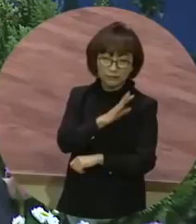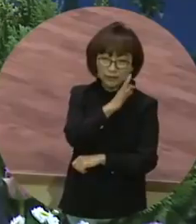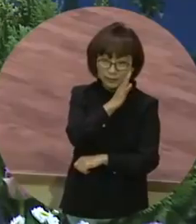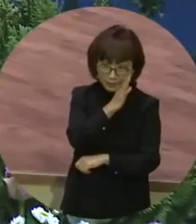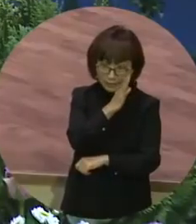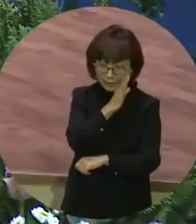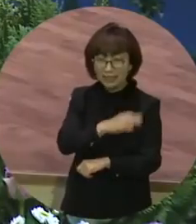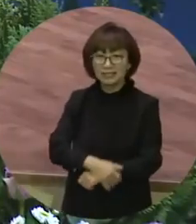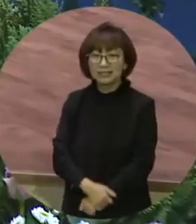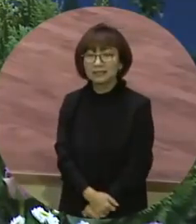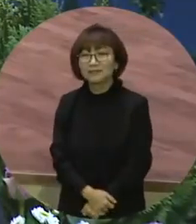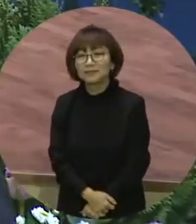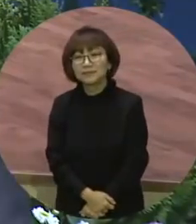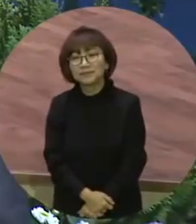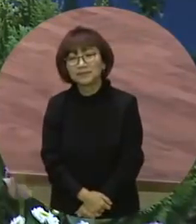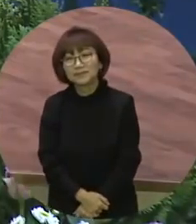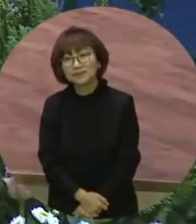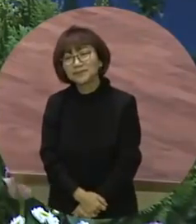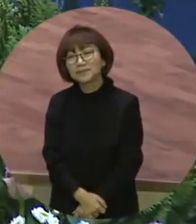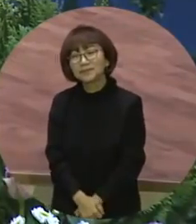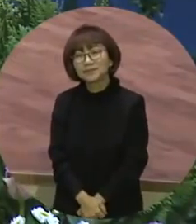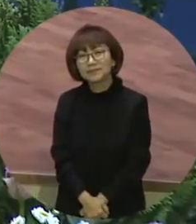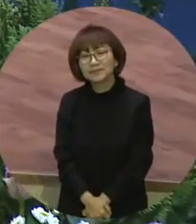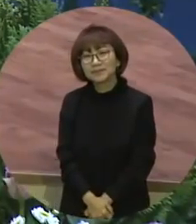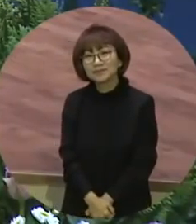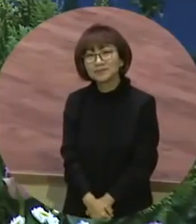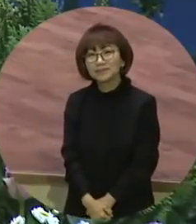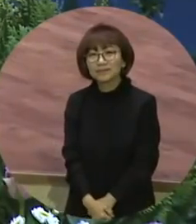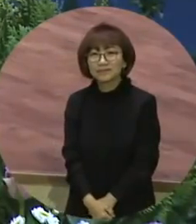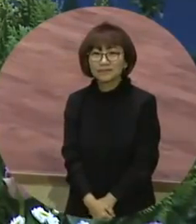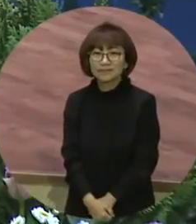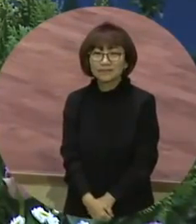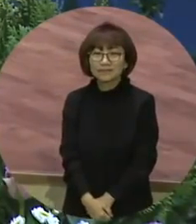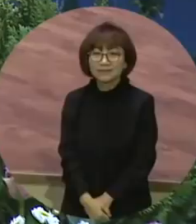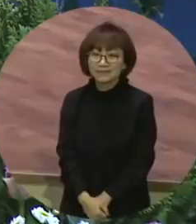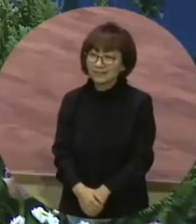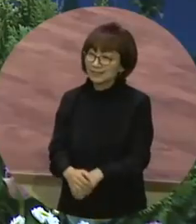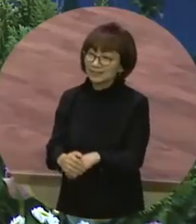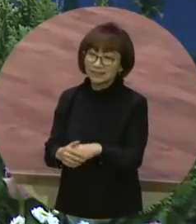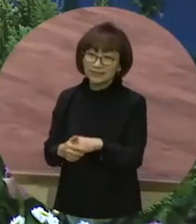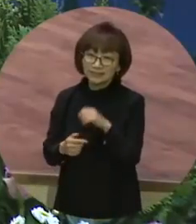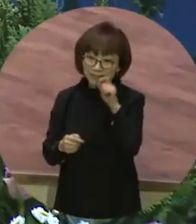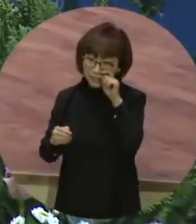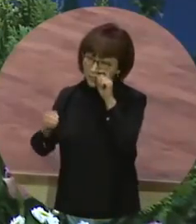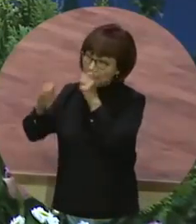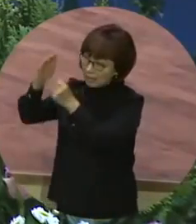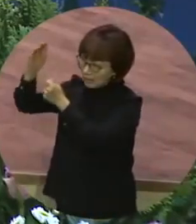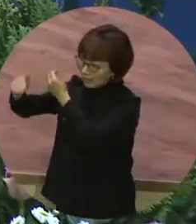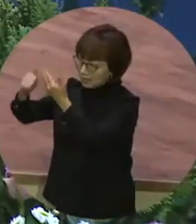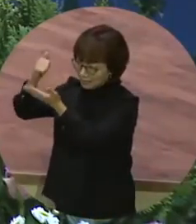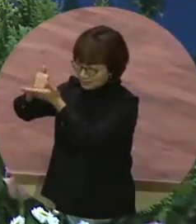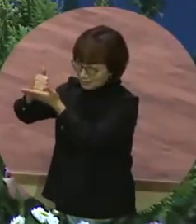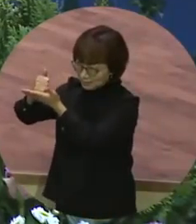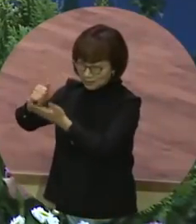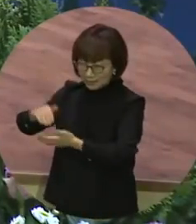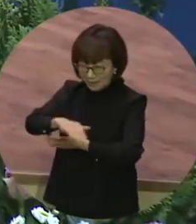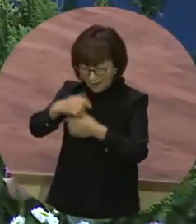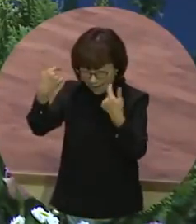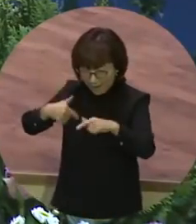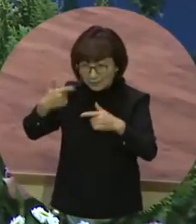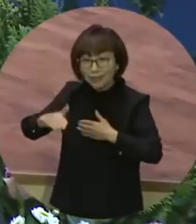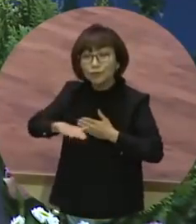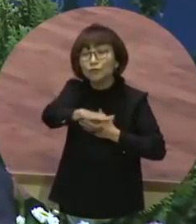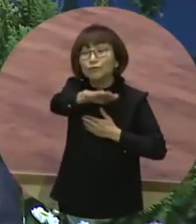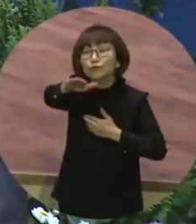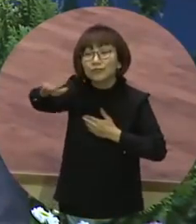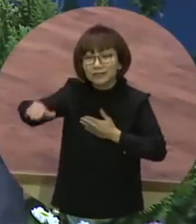그래서요. 하나님께서는요. 우리에게 늘 말씀 속에 거하도록 교회를 만들었어요.